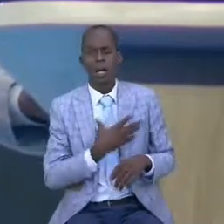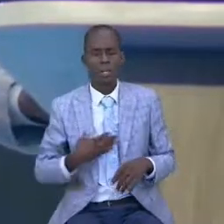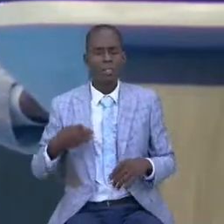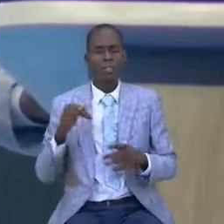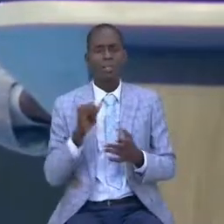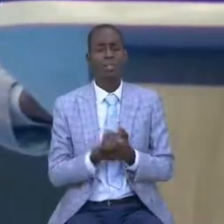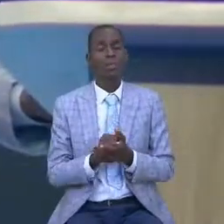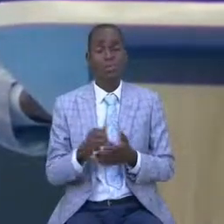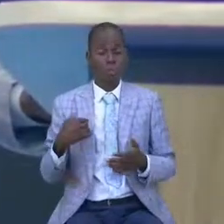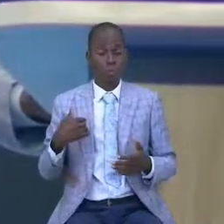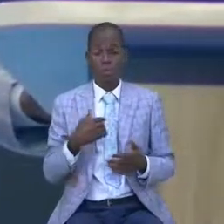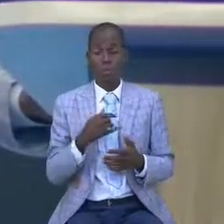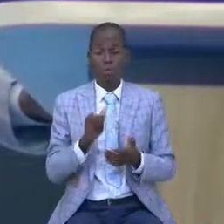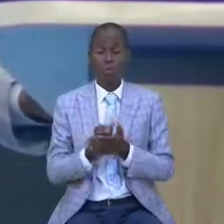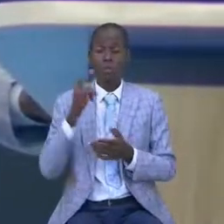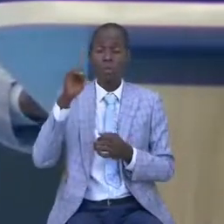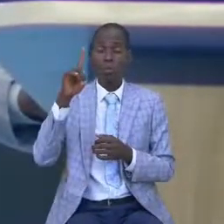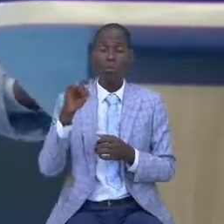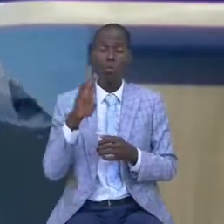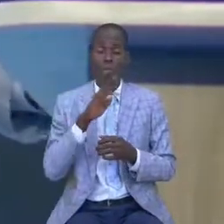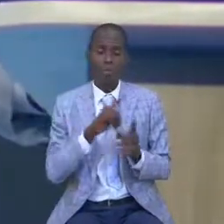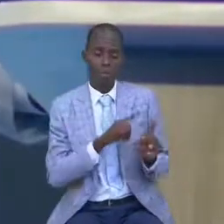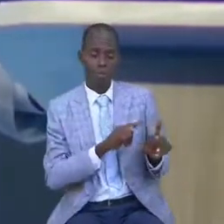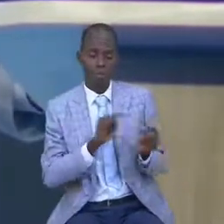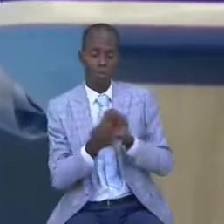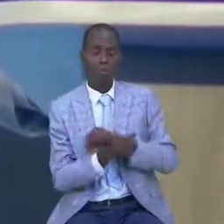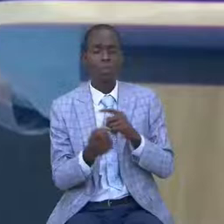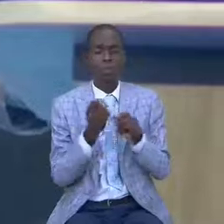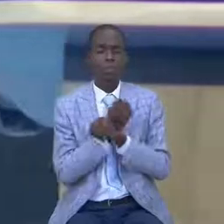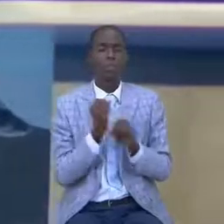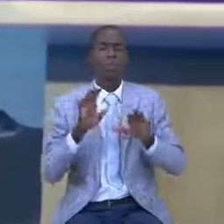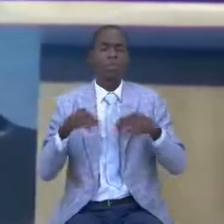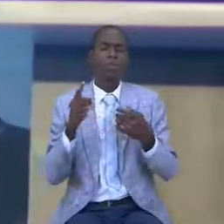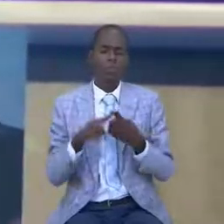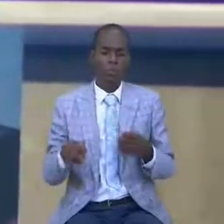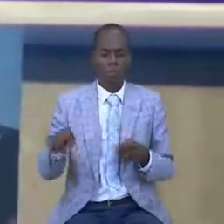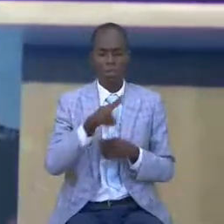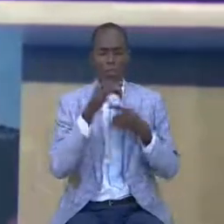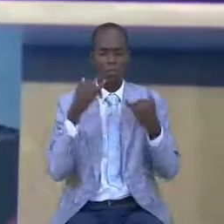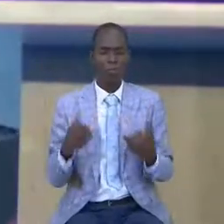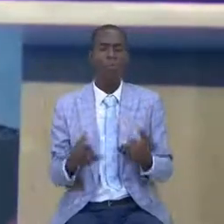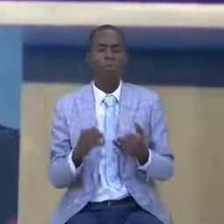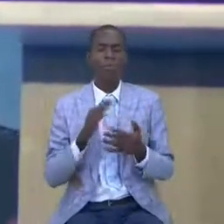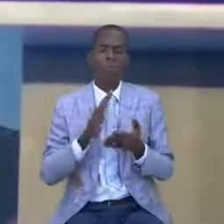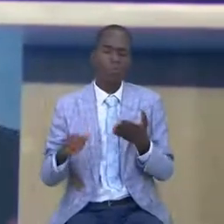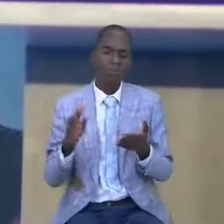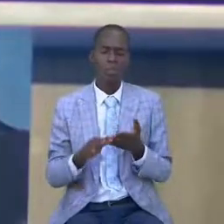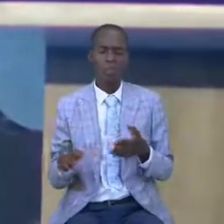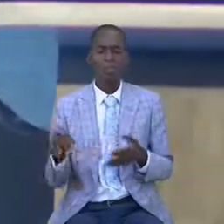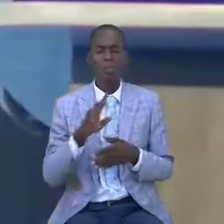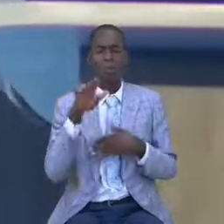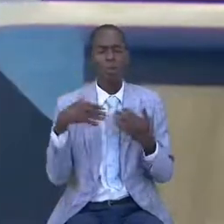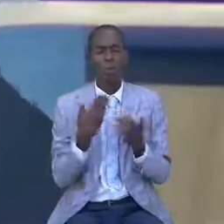venu. Et ces gens ont indiqué qu'ils veulent ton salut